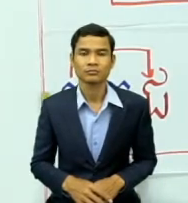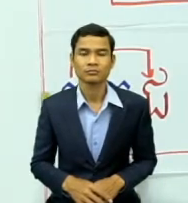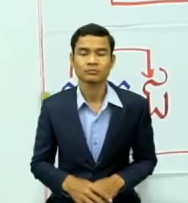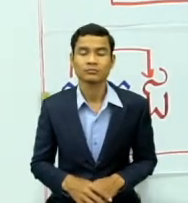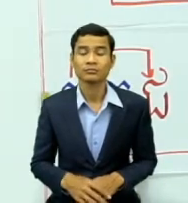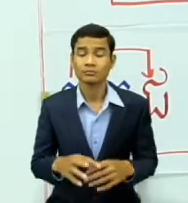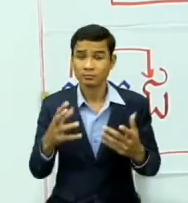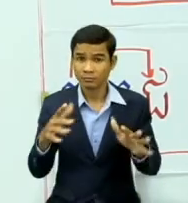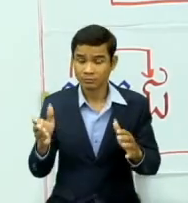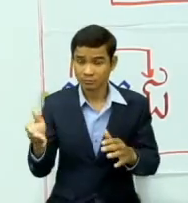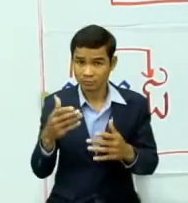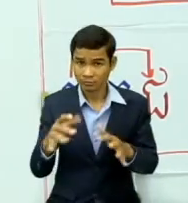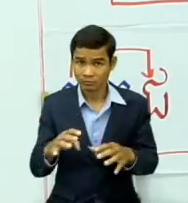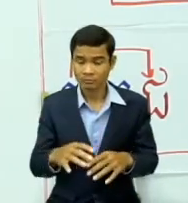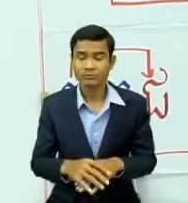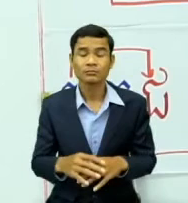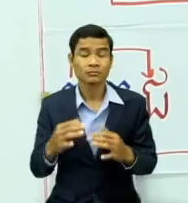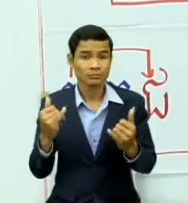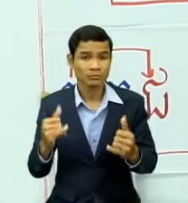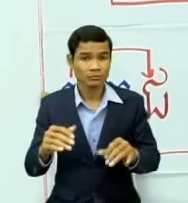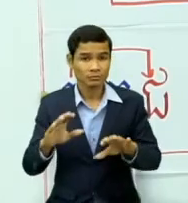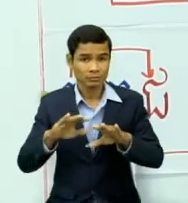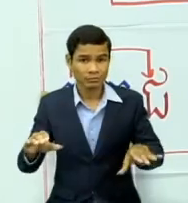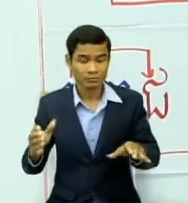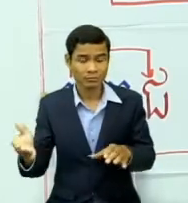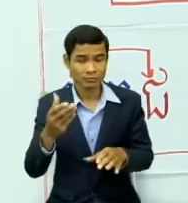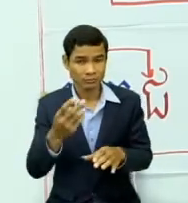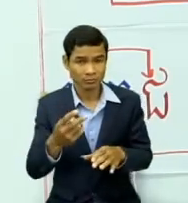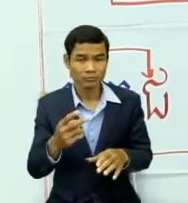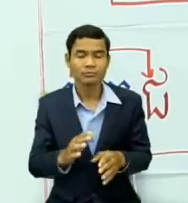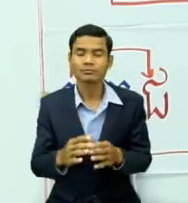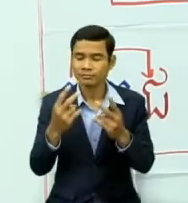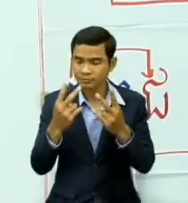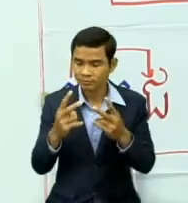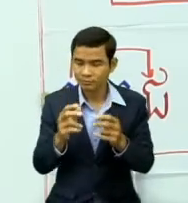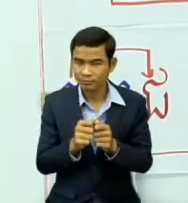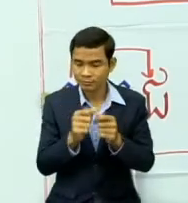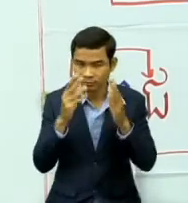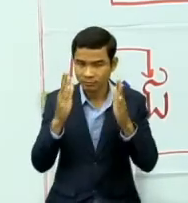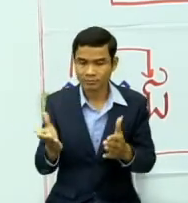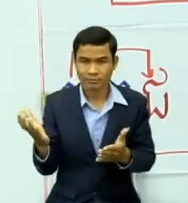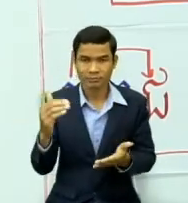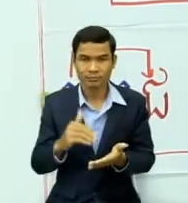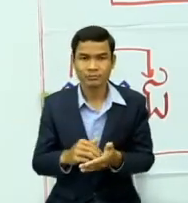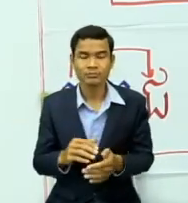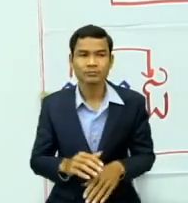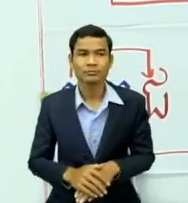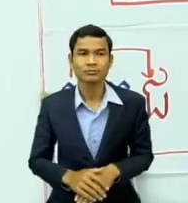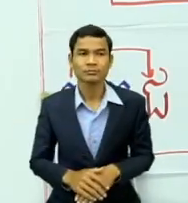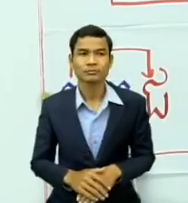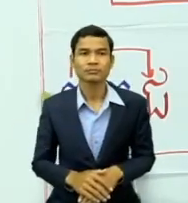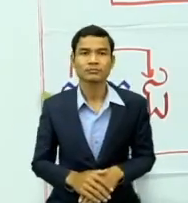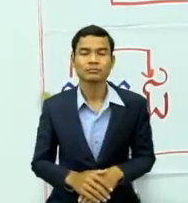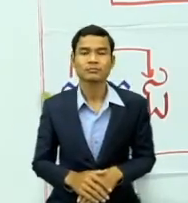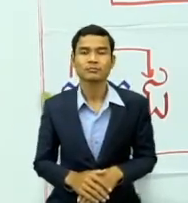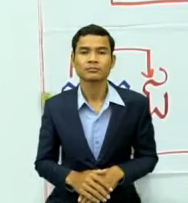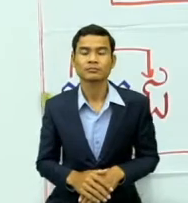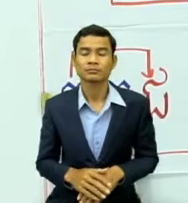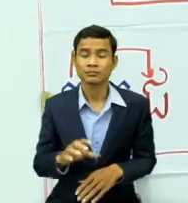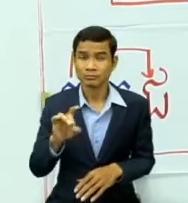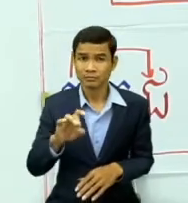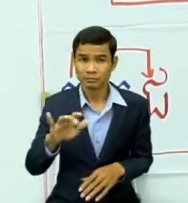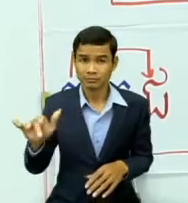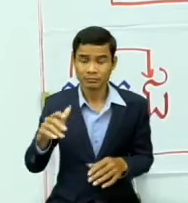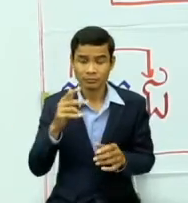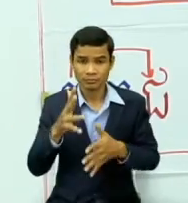Chà, rí rô hai con. Tại lần này con chăm sạp nè group xong bà góp cho mùi chân chân nè nè con ná. Chà, chân chân nè nè kì dân án